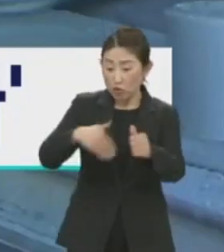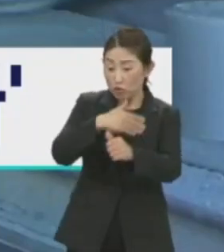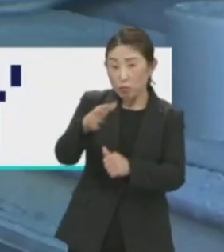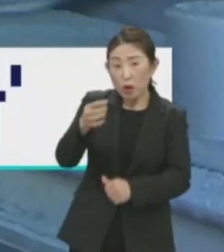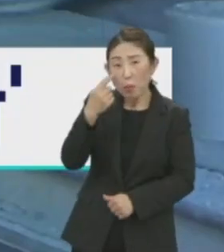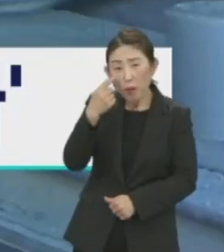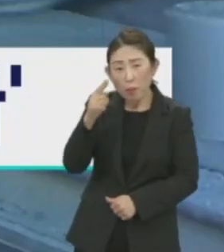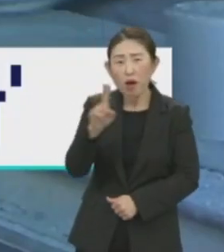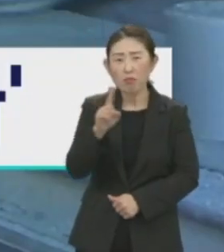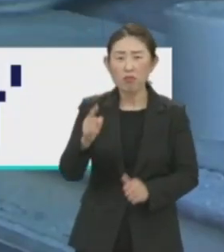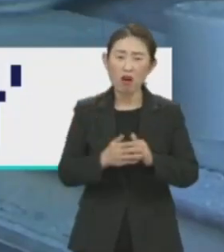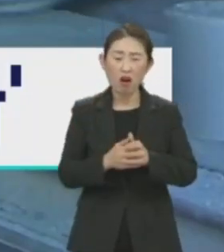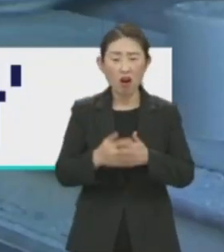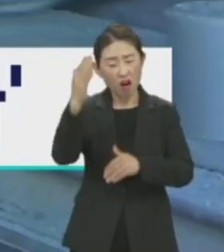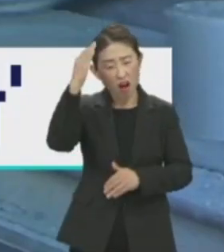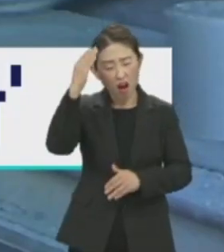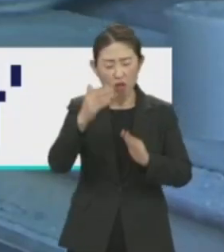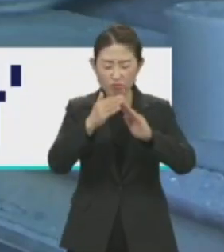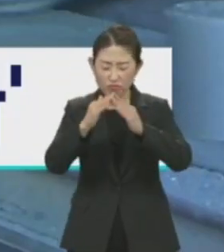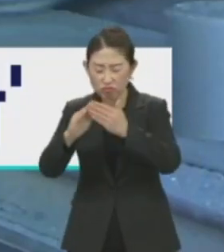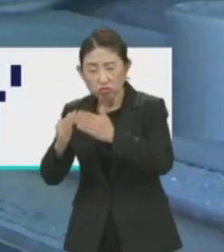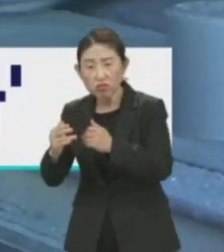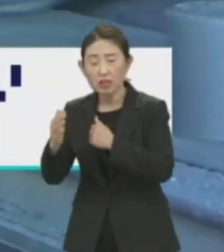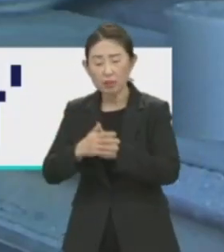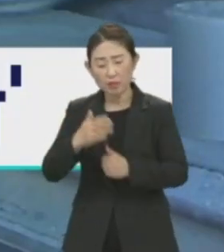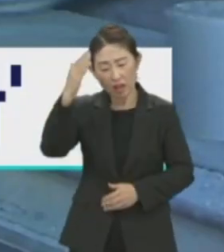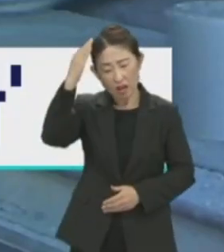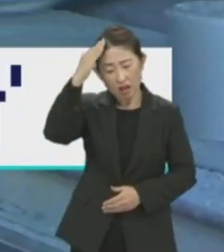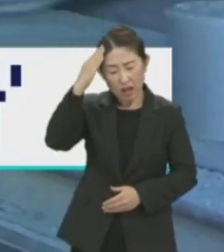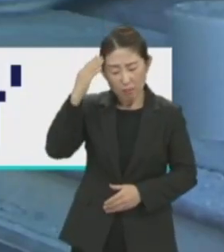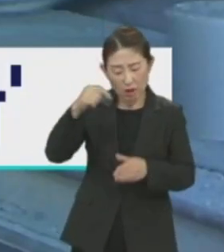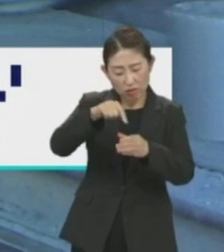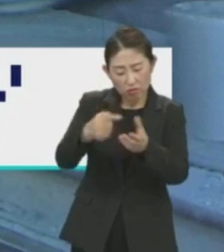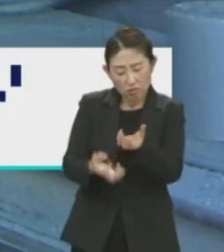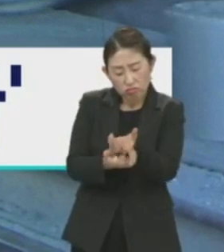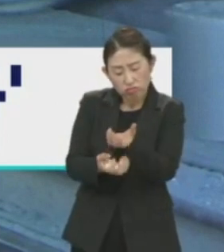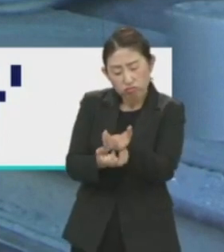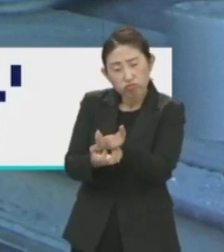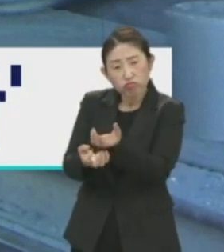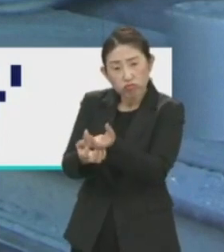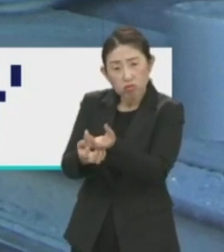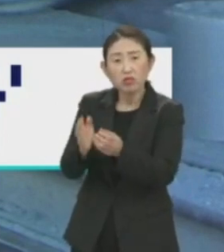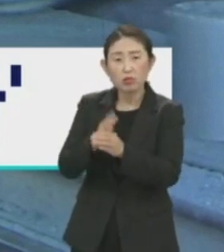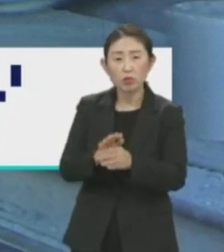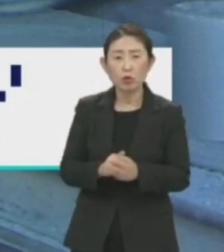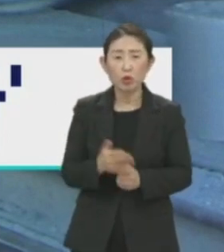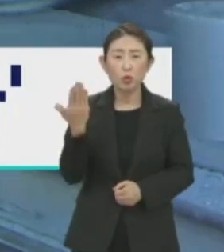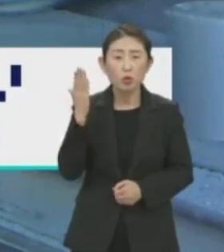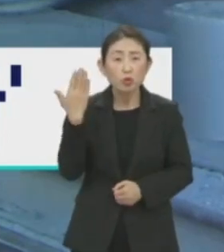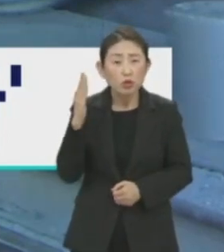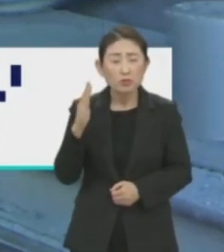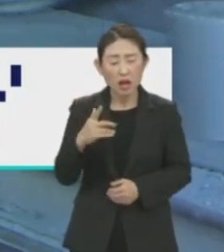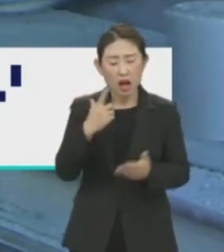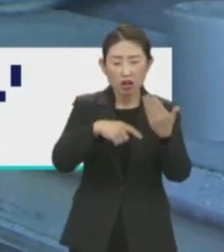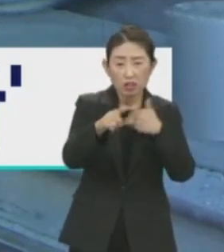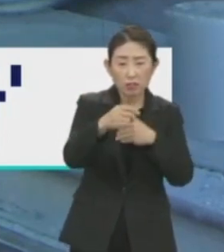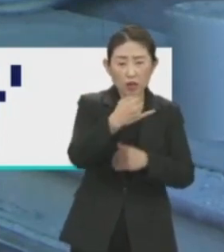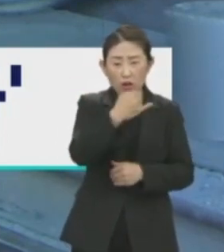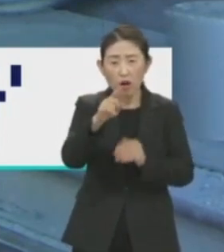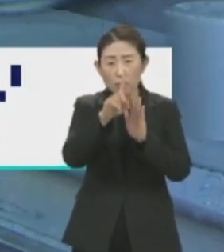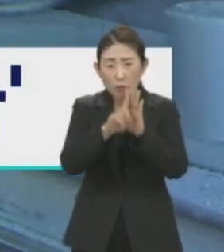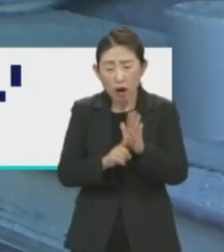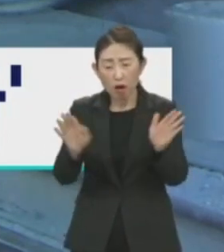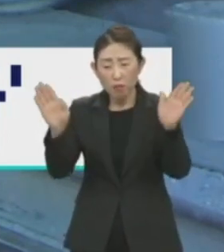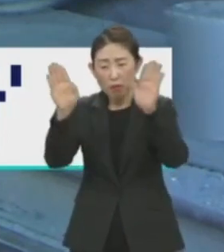우리 주변에는 아직도 연탄으로 겨울을 나는 어려운 이웃들이 적지 않습니다. 요즘 바짝 추워져 아침 저녁으로 영하권으로